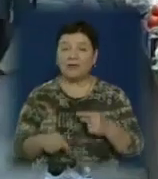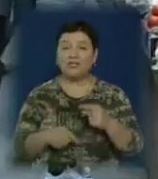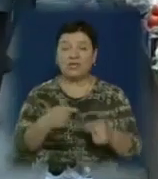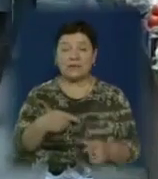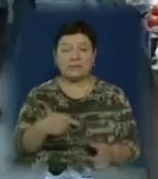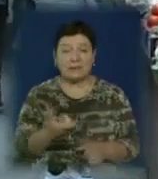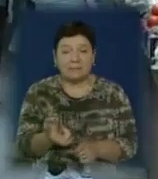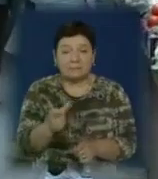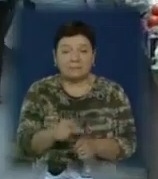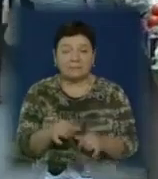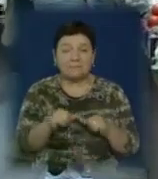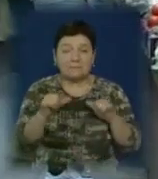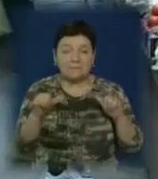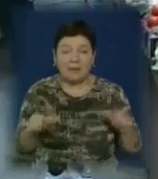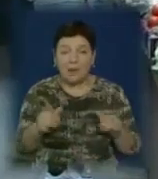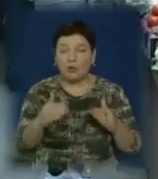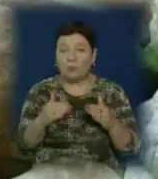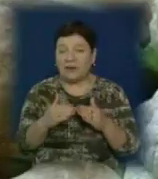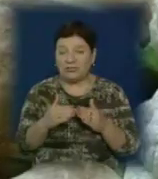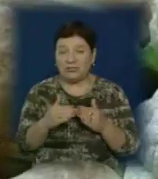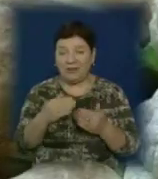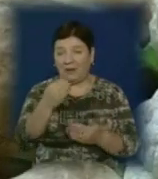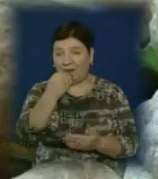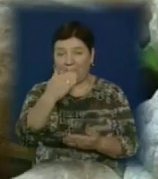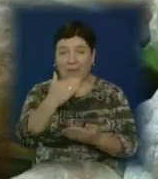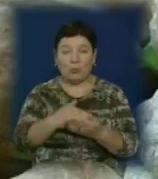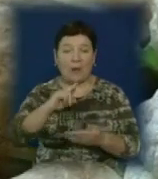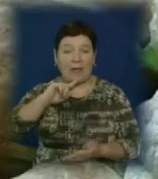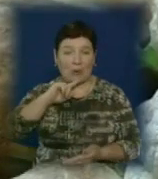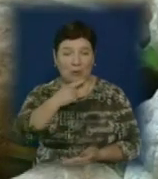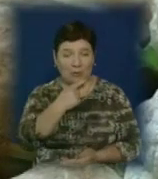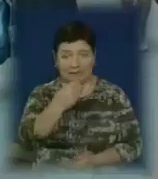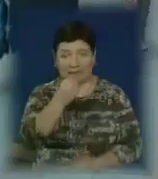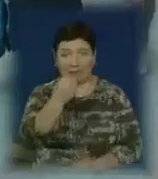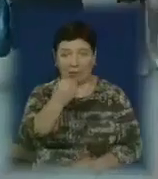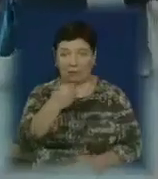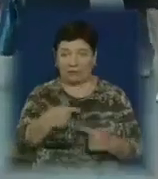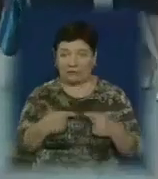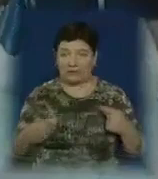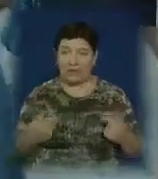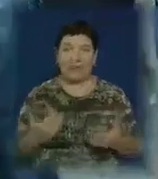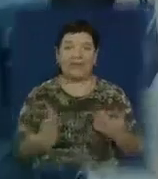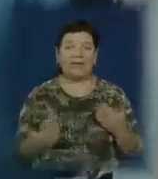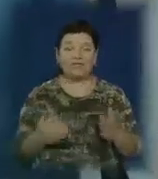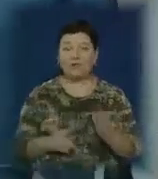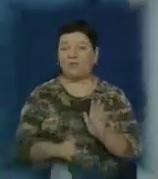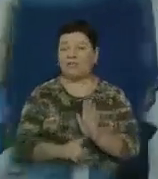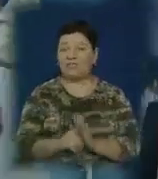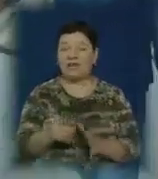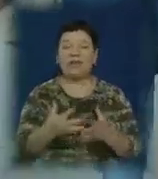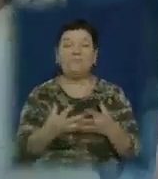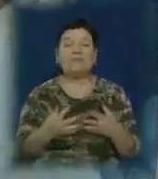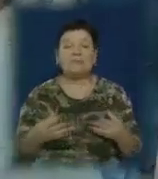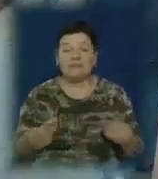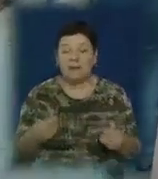подорожчання продуктів доводиться урізати домашнє меню та економити на деяких продуктах. Ще в початку весни,